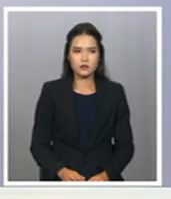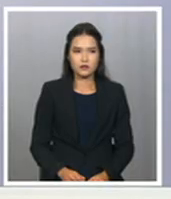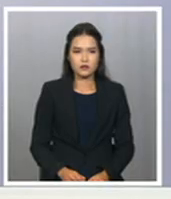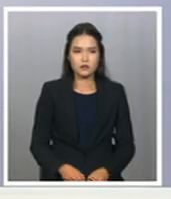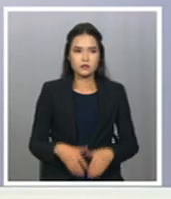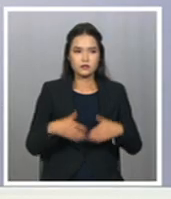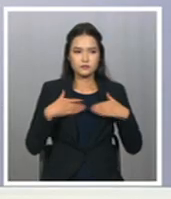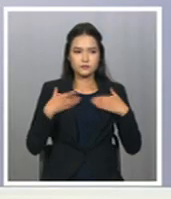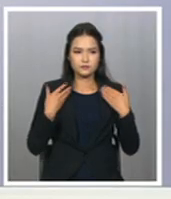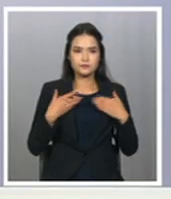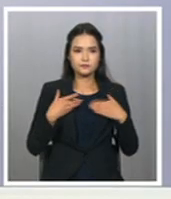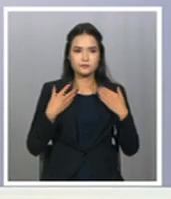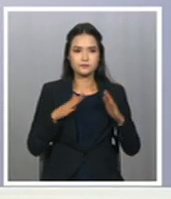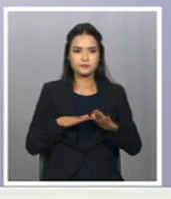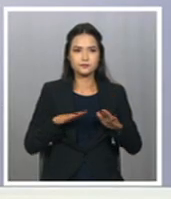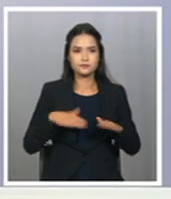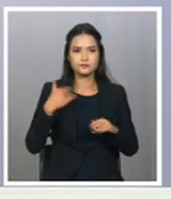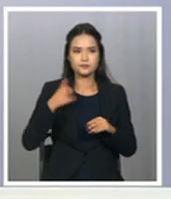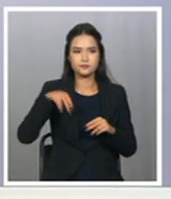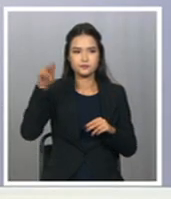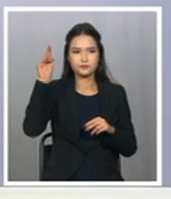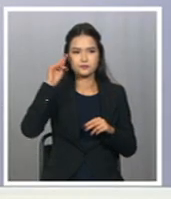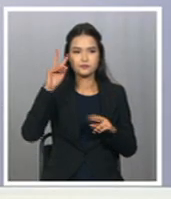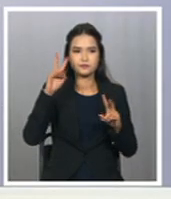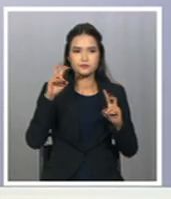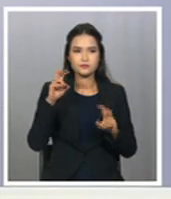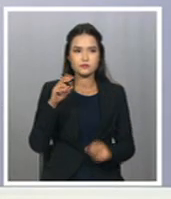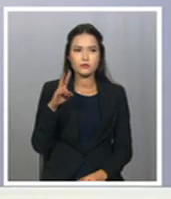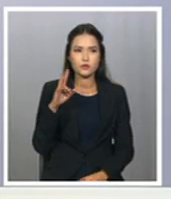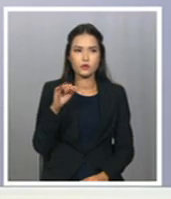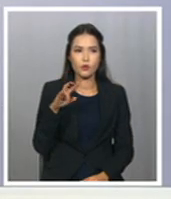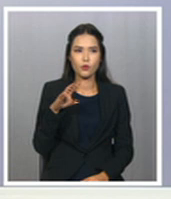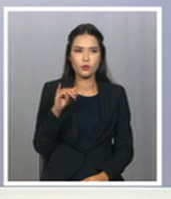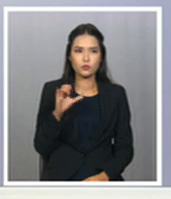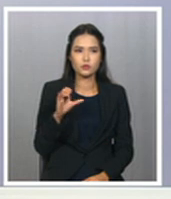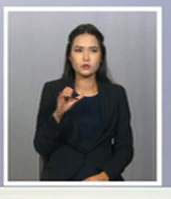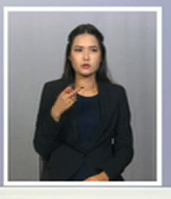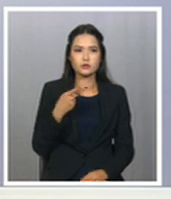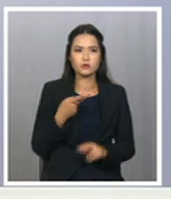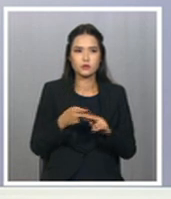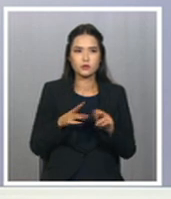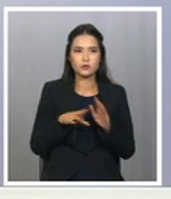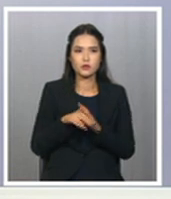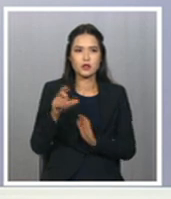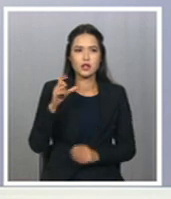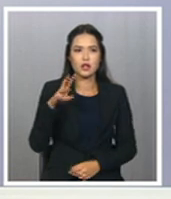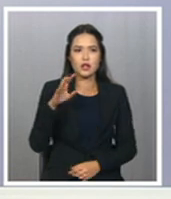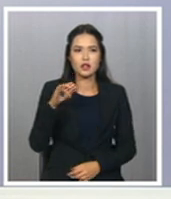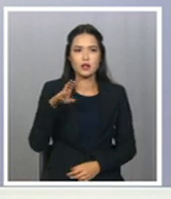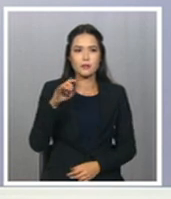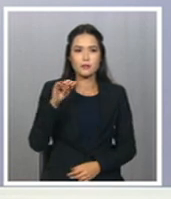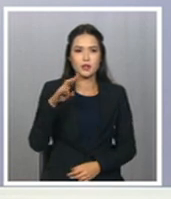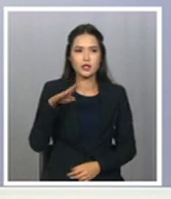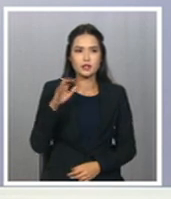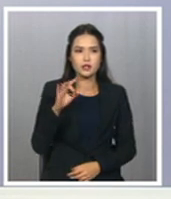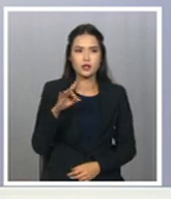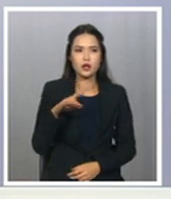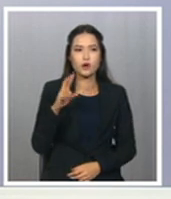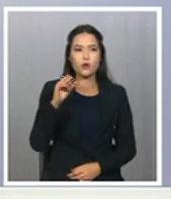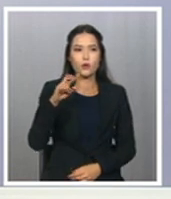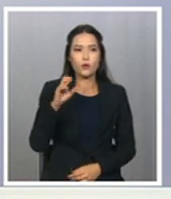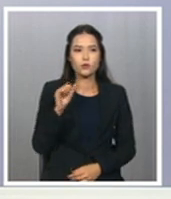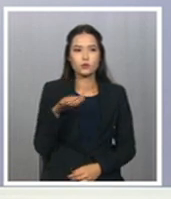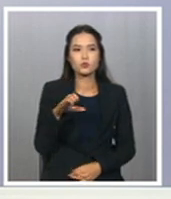Сәлеметсіздер ме, оқушылар? Бүгінгі сабағымыздың тақырыбы – конус және оның элементтері,